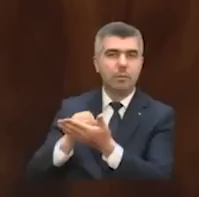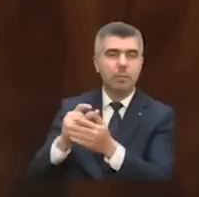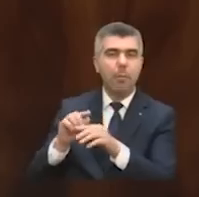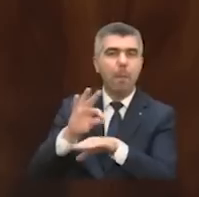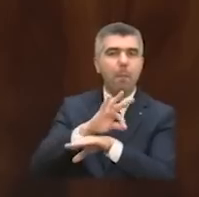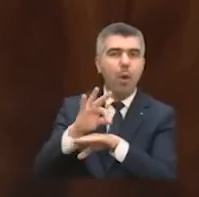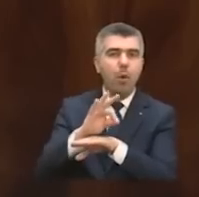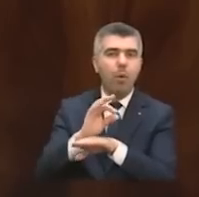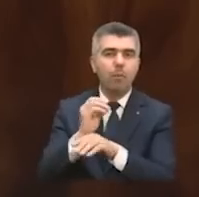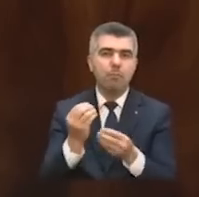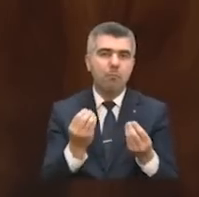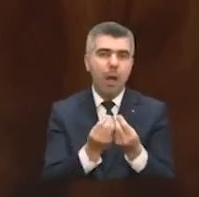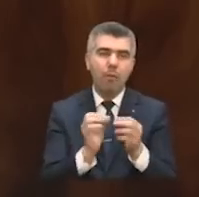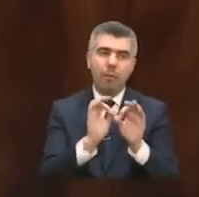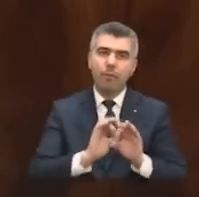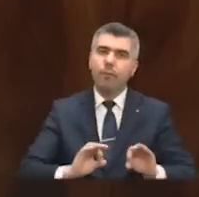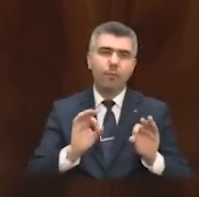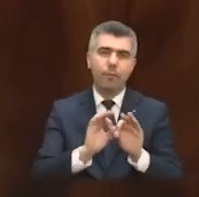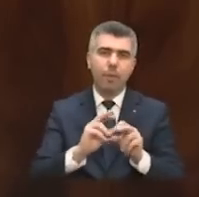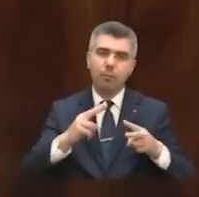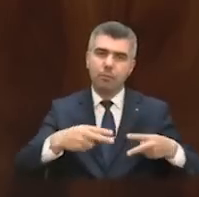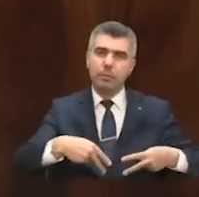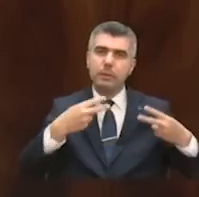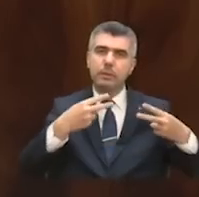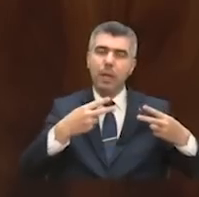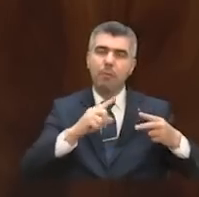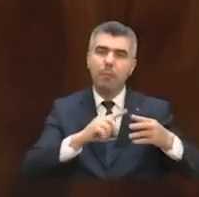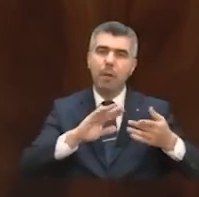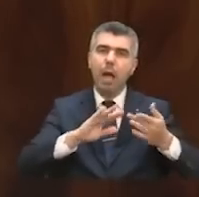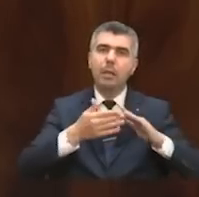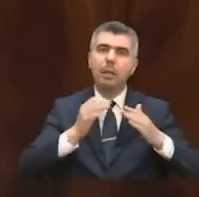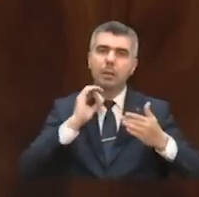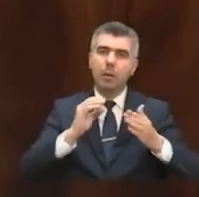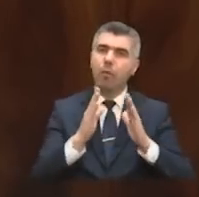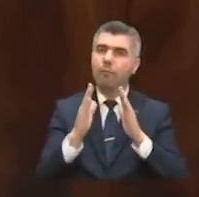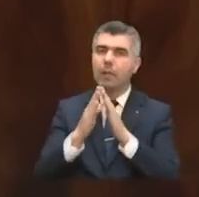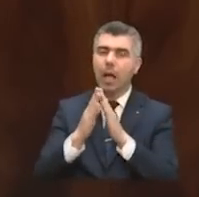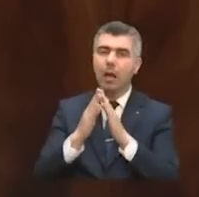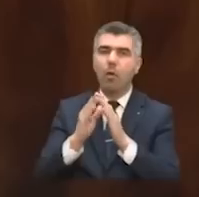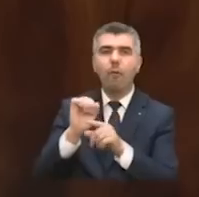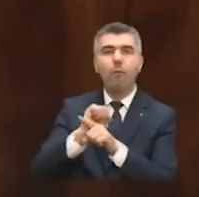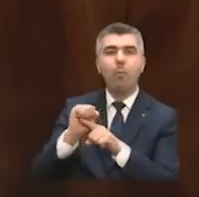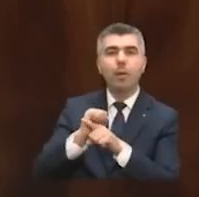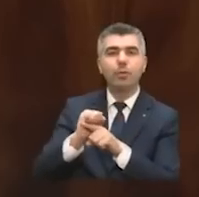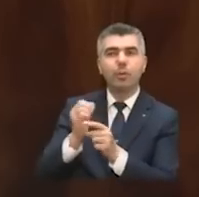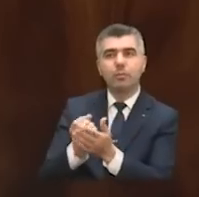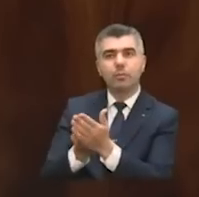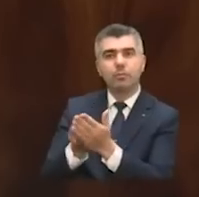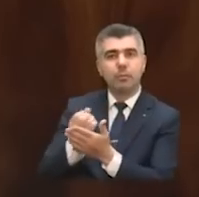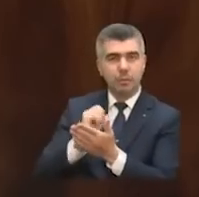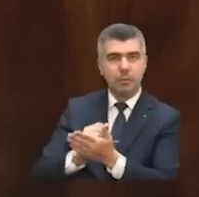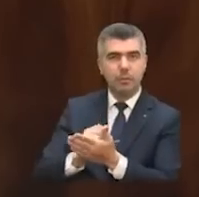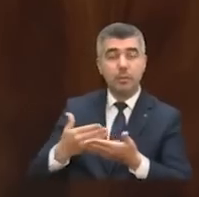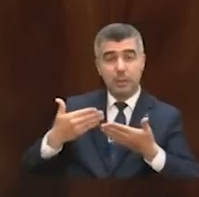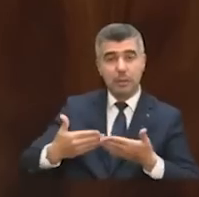البيرو ديالو، يمكن يكون في هذا ليسباس كووركي، يمكن يكون في الدار ديالو، ولكن خاصو لا فورماسيون. ولكن الا عندك غدا